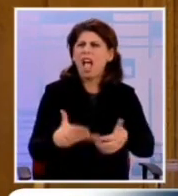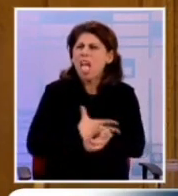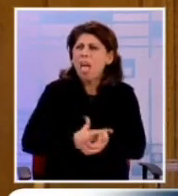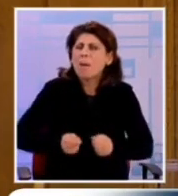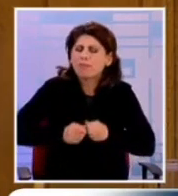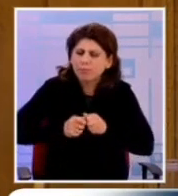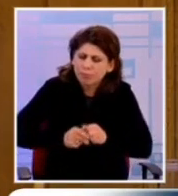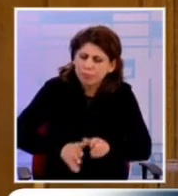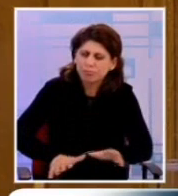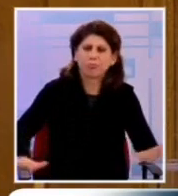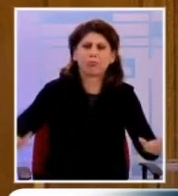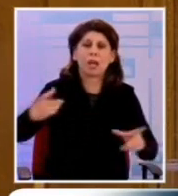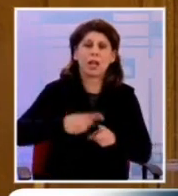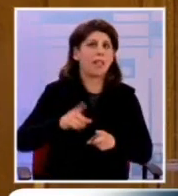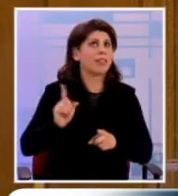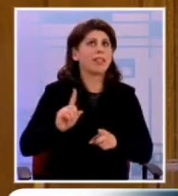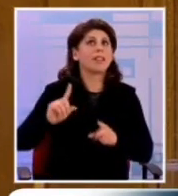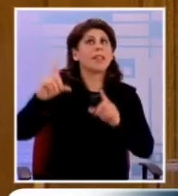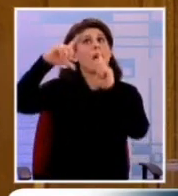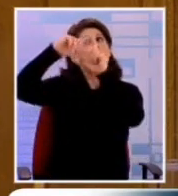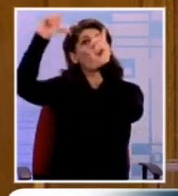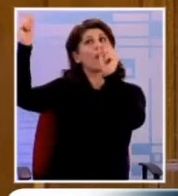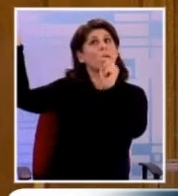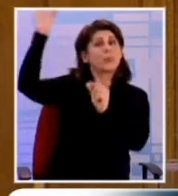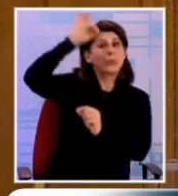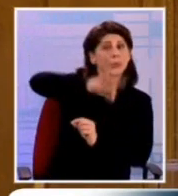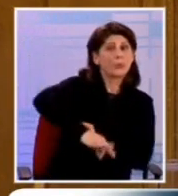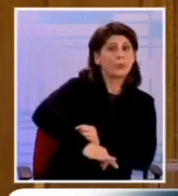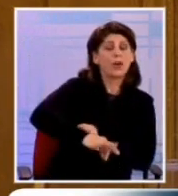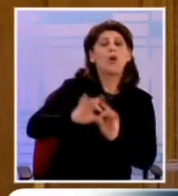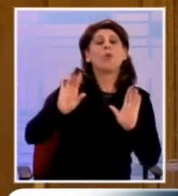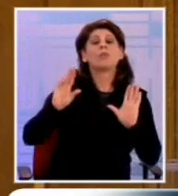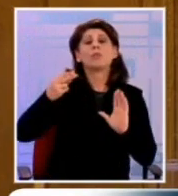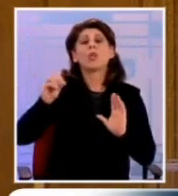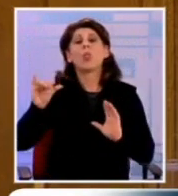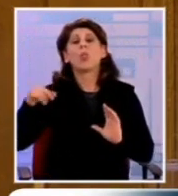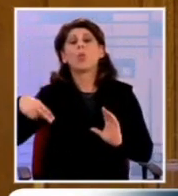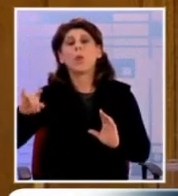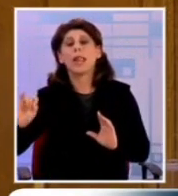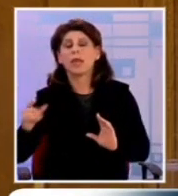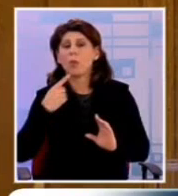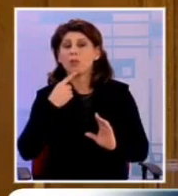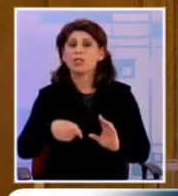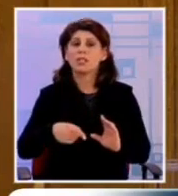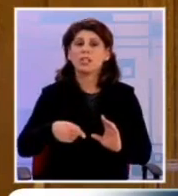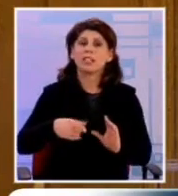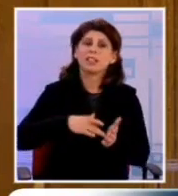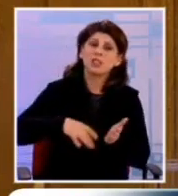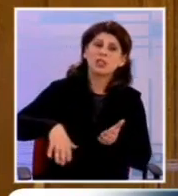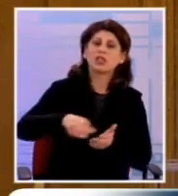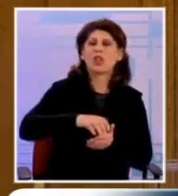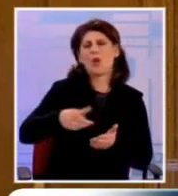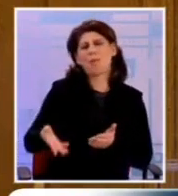από το φεγγάρι, ούτε από το Σύριο, ούτε από τη Θούλη, όπως διατείνονται και οι ντόπιοι επίγονοί